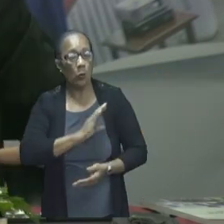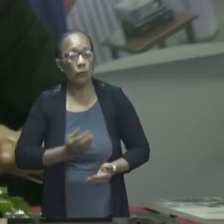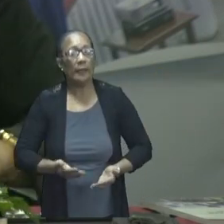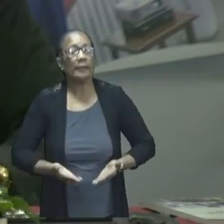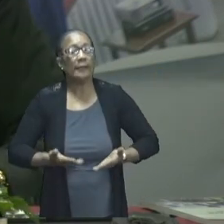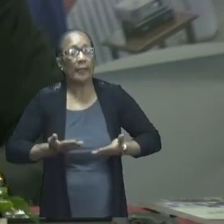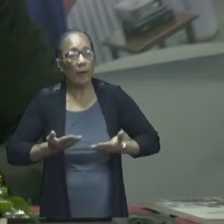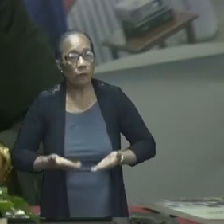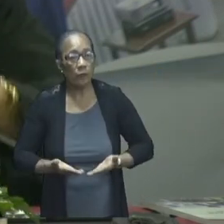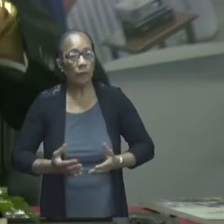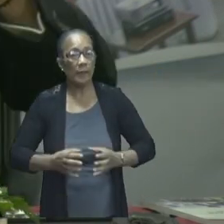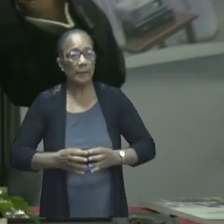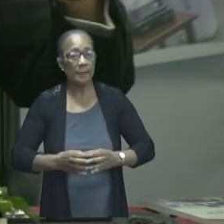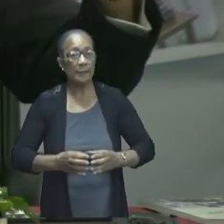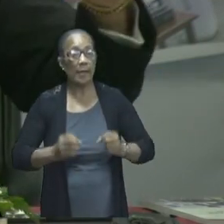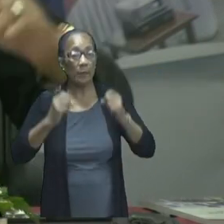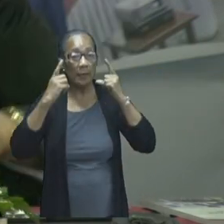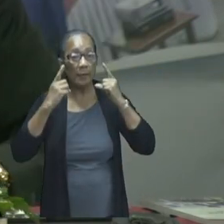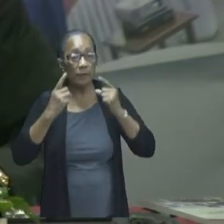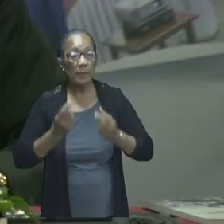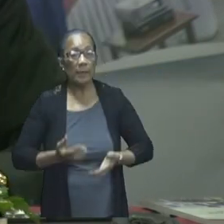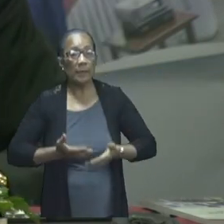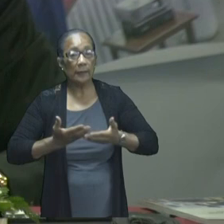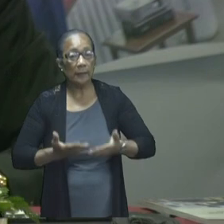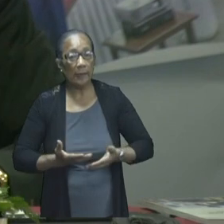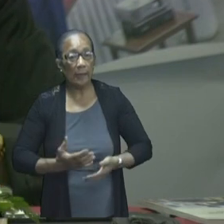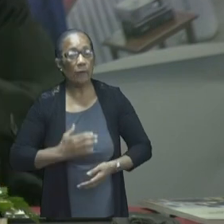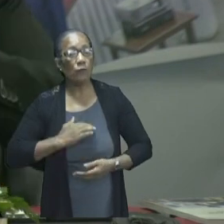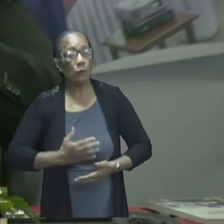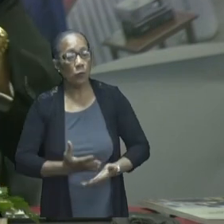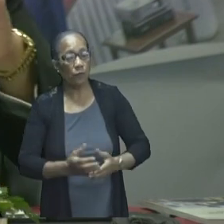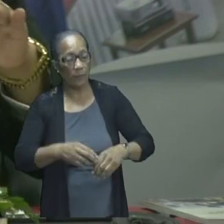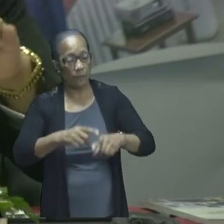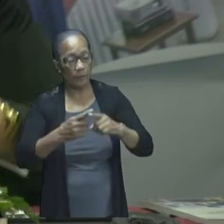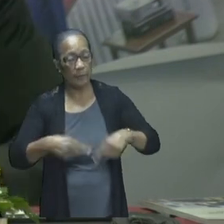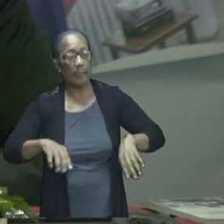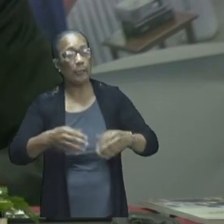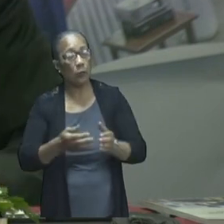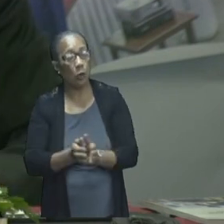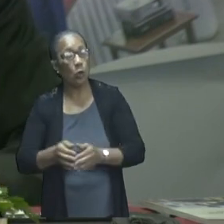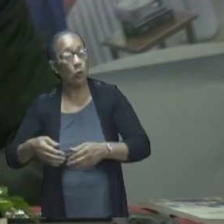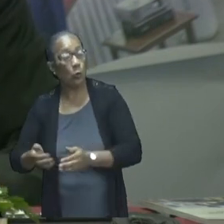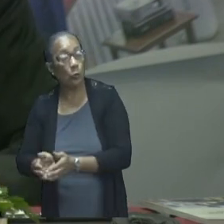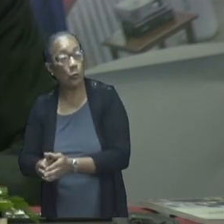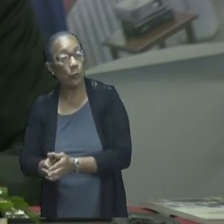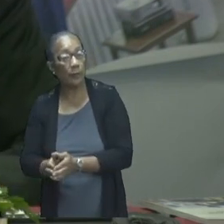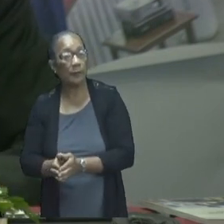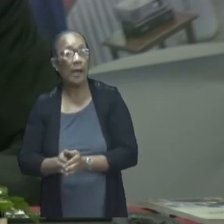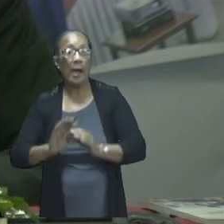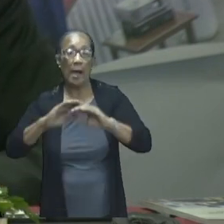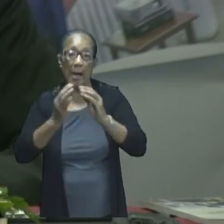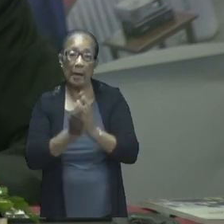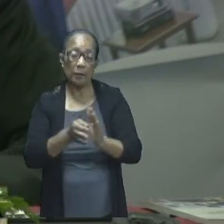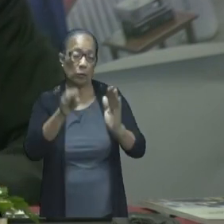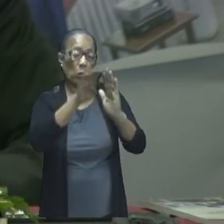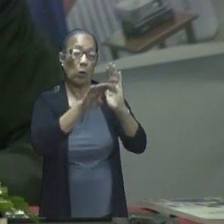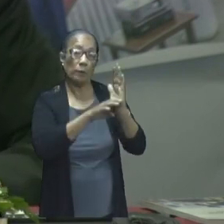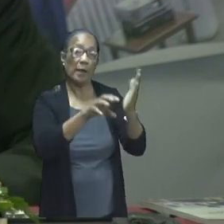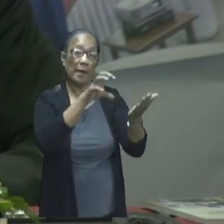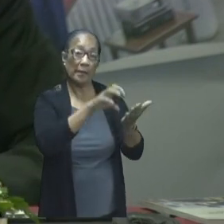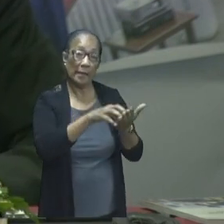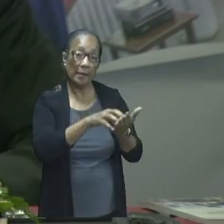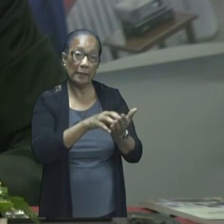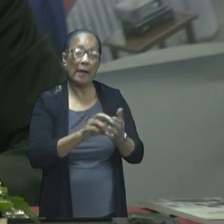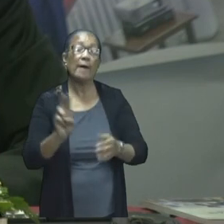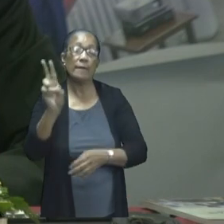de samenleving het draagvermogen van de verschillende groepen en ga vliegen zaken die staan op agenda aanstaande vrijdag